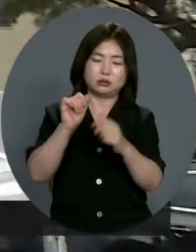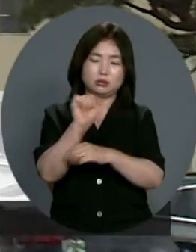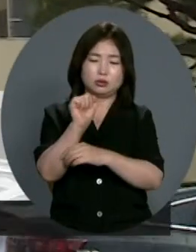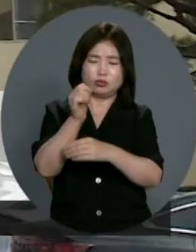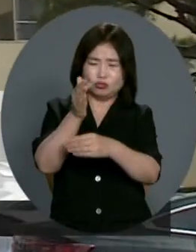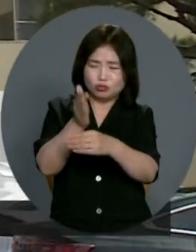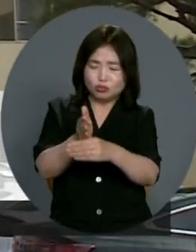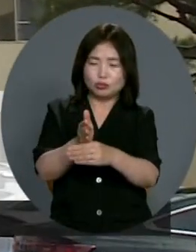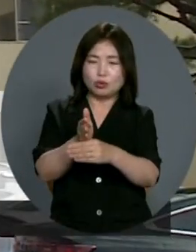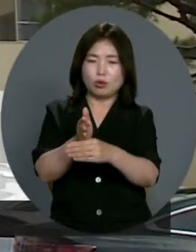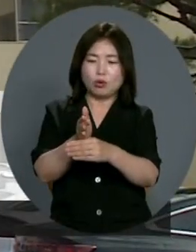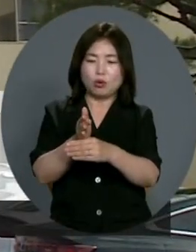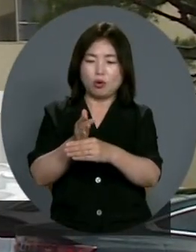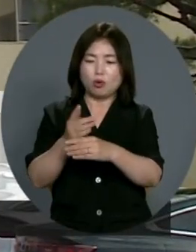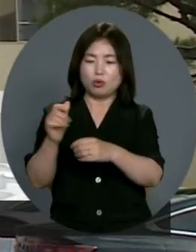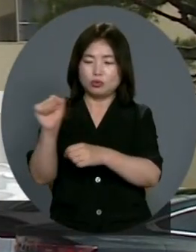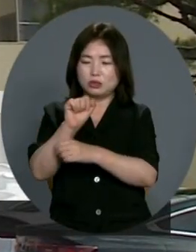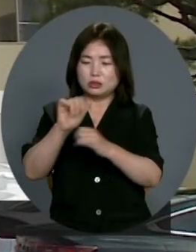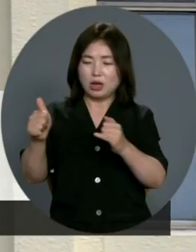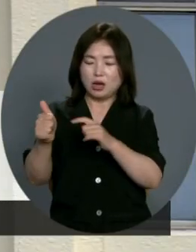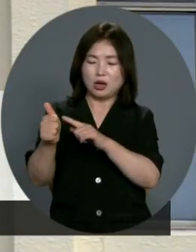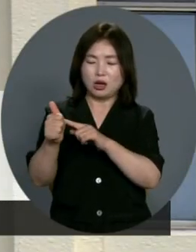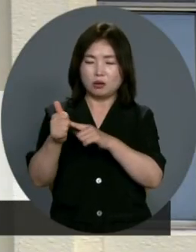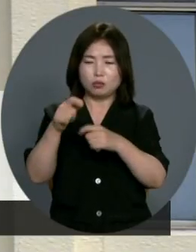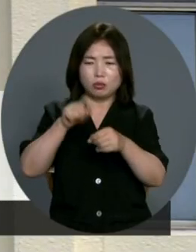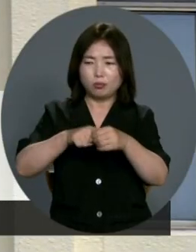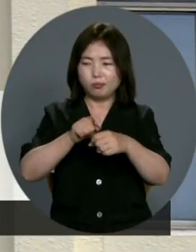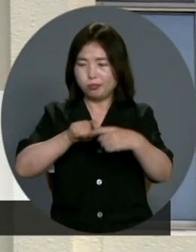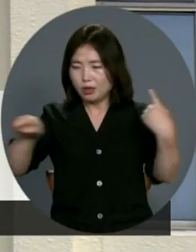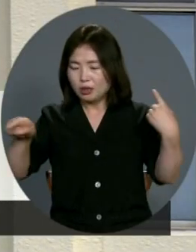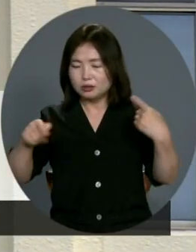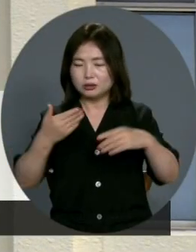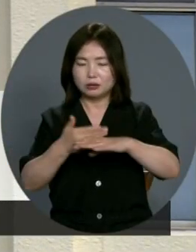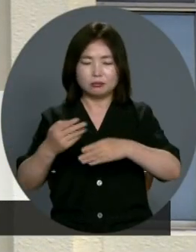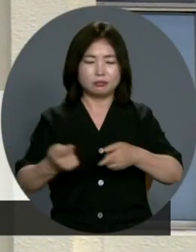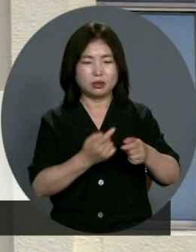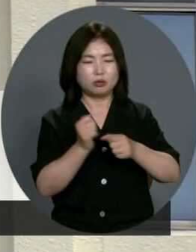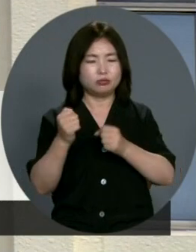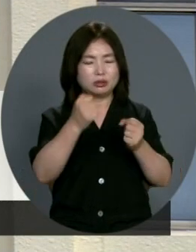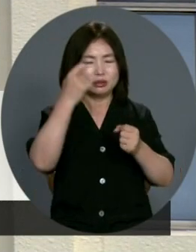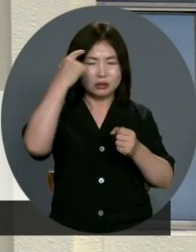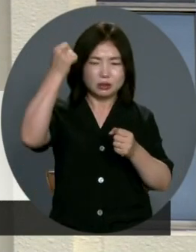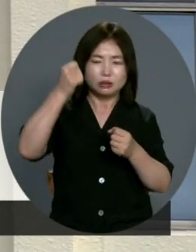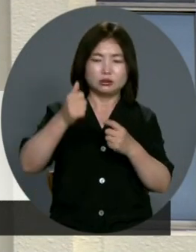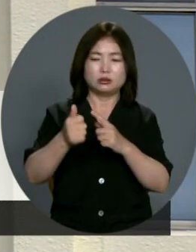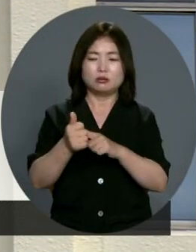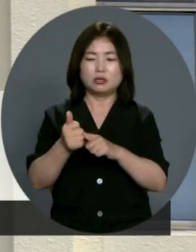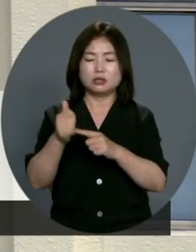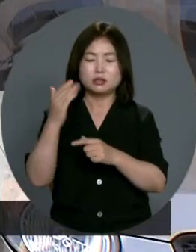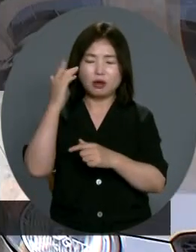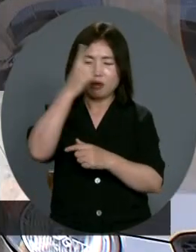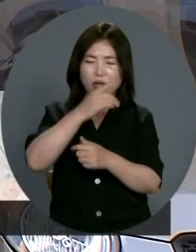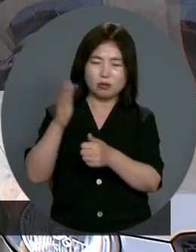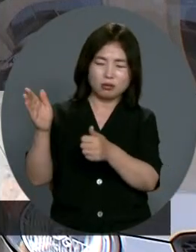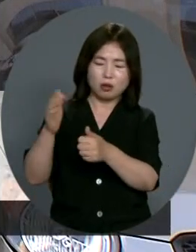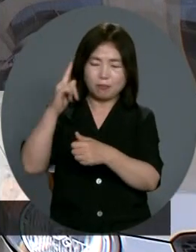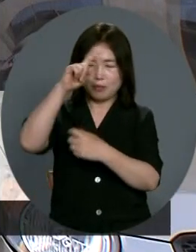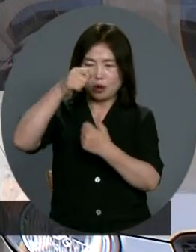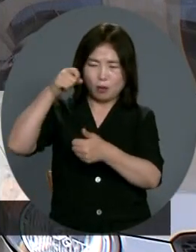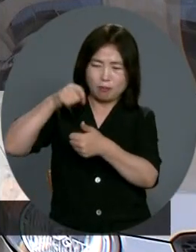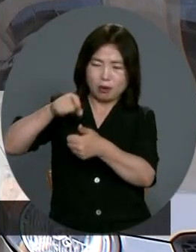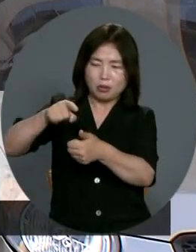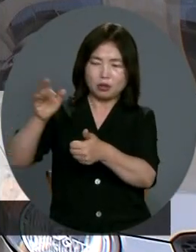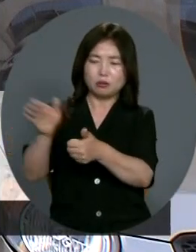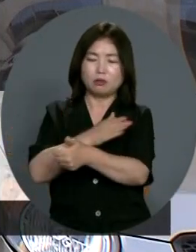달리던 택시 안에서 운전기사가 목적지와 다른 방향으로 운행한다고 생각해 기사의 얼굴을 발로